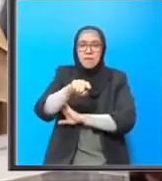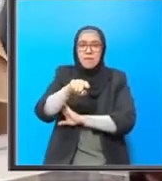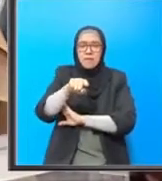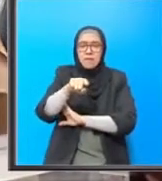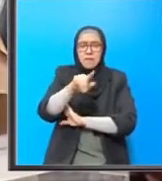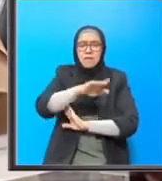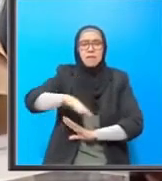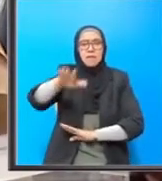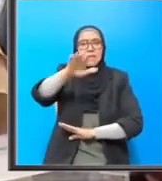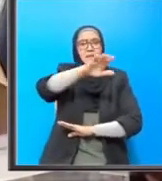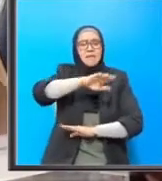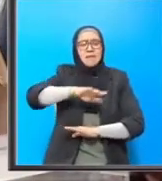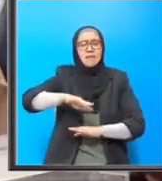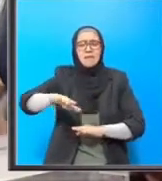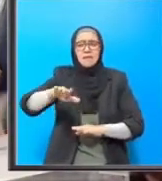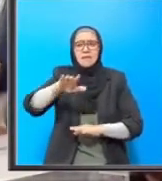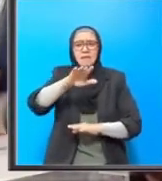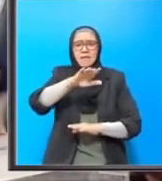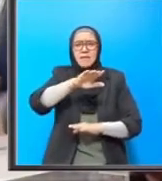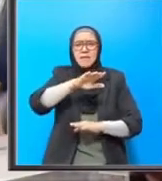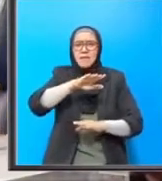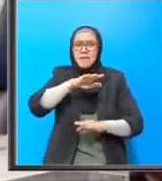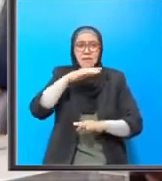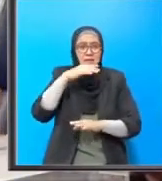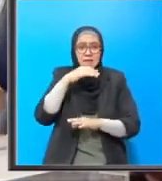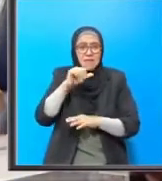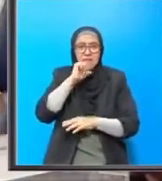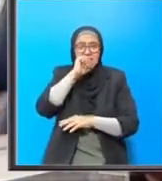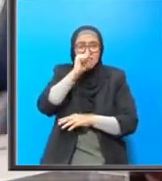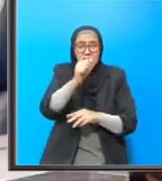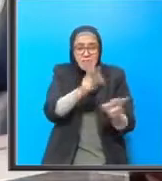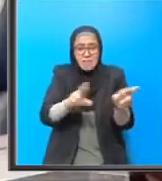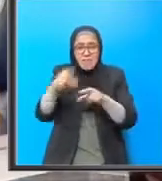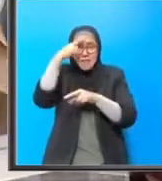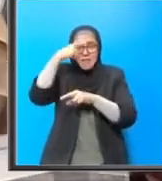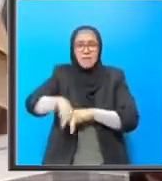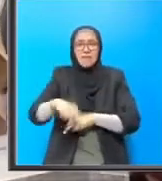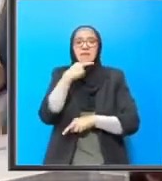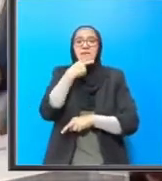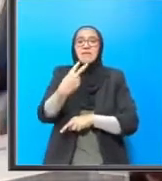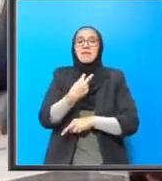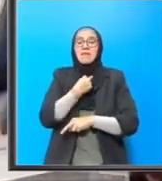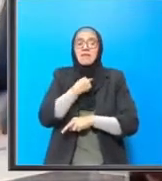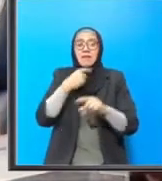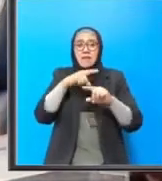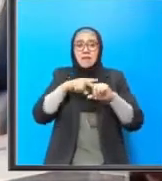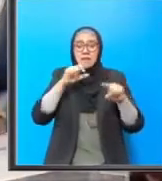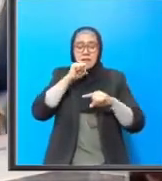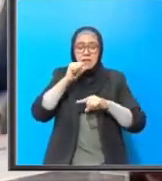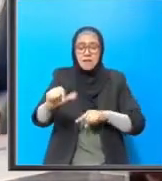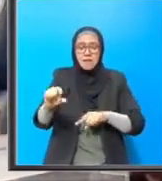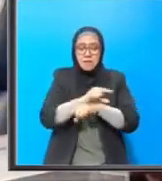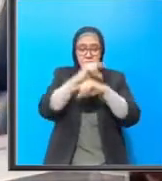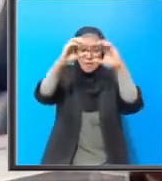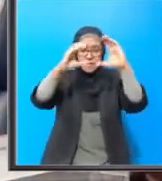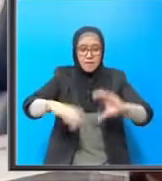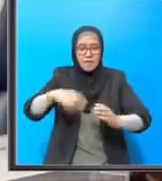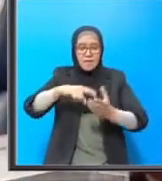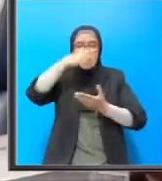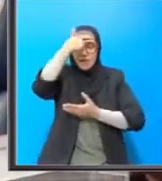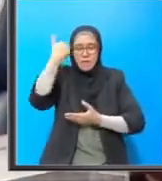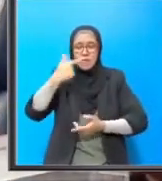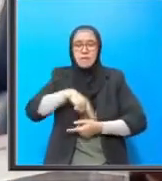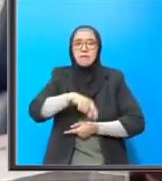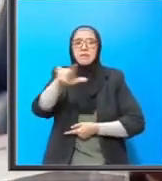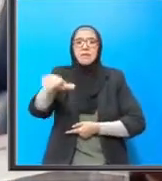merekut tidak menahan mereka tidak merancang untuk hamil tapi tidak menggunakan seorang Faidah ini supaya mereka lebih tahu bagaimana